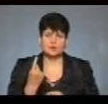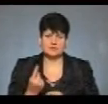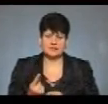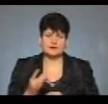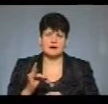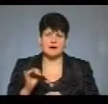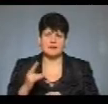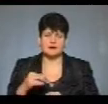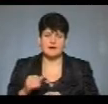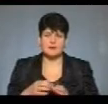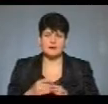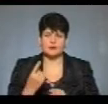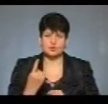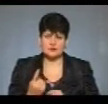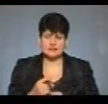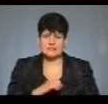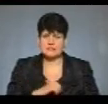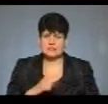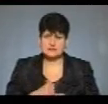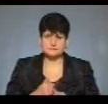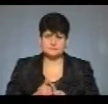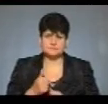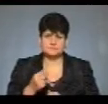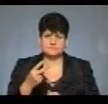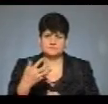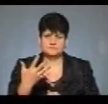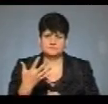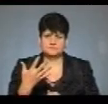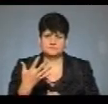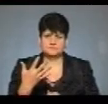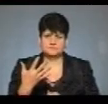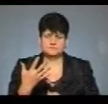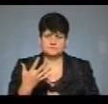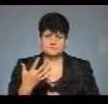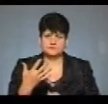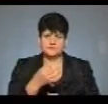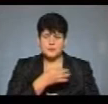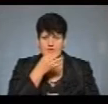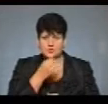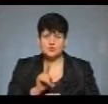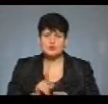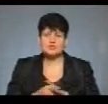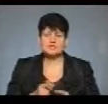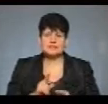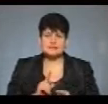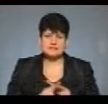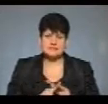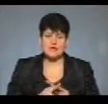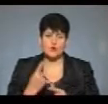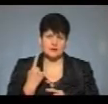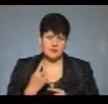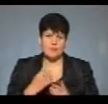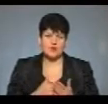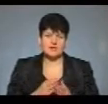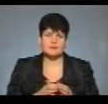Радикальна партія – також один мандат, і самовисуванці – 25. Скажу, що це джерело, прес-служба однієї з політичних партій,